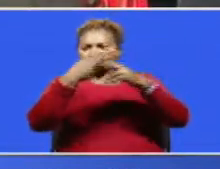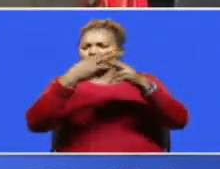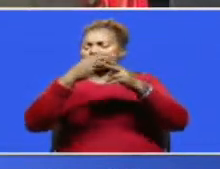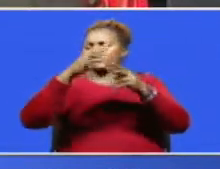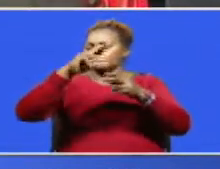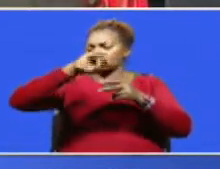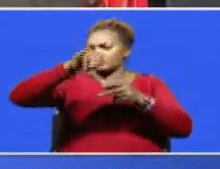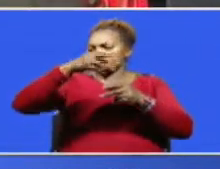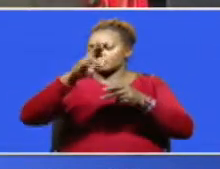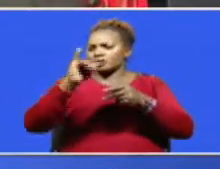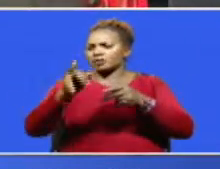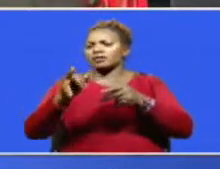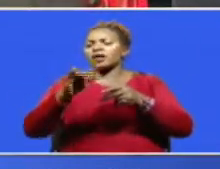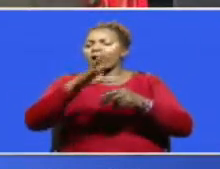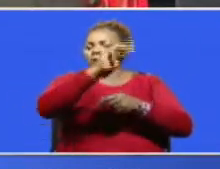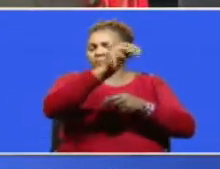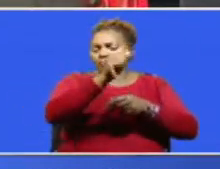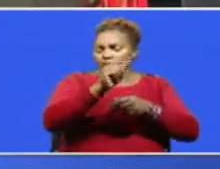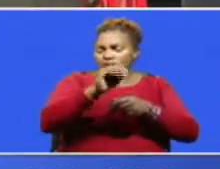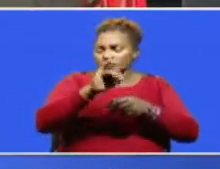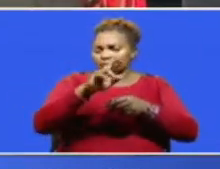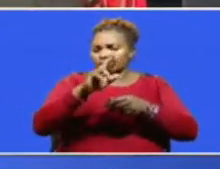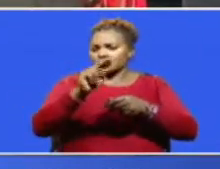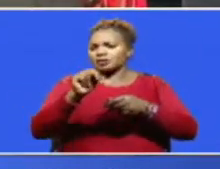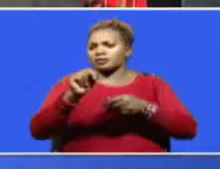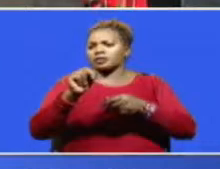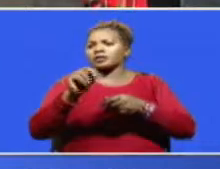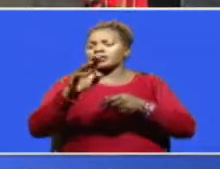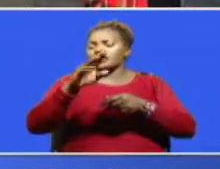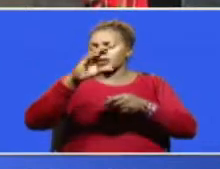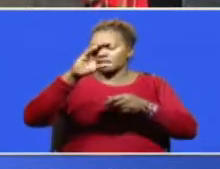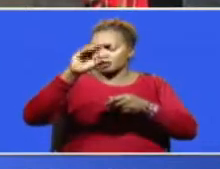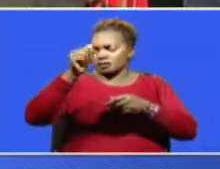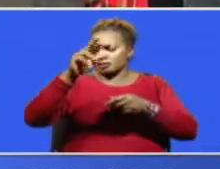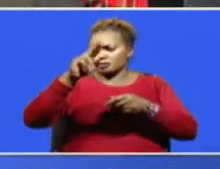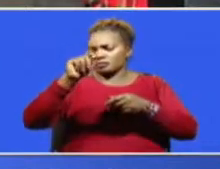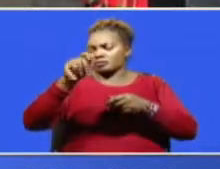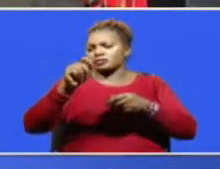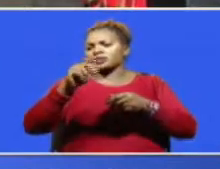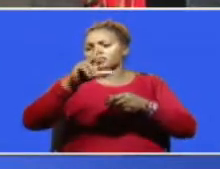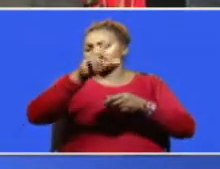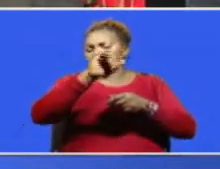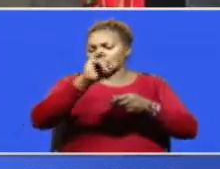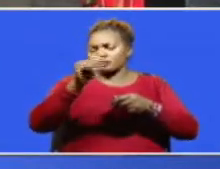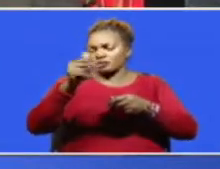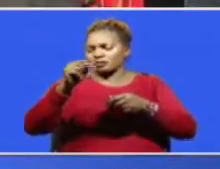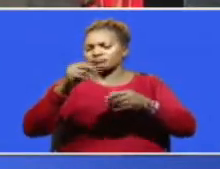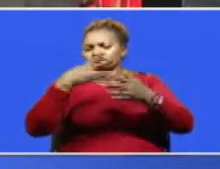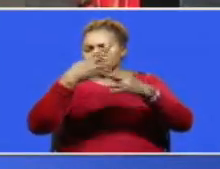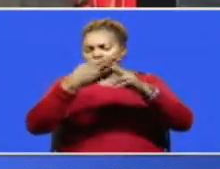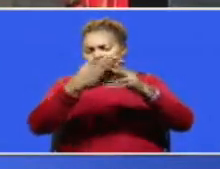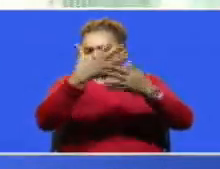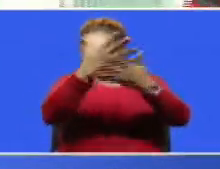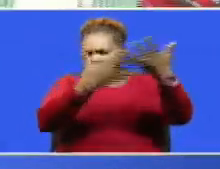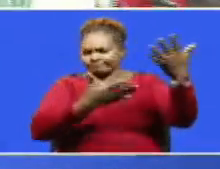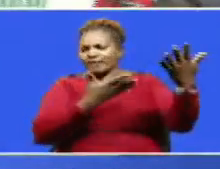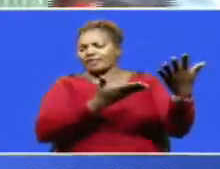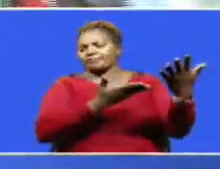Karioki, Martin Musamali Wanyama, Nicholas Sanchero Yot, Lilian Cherono Chemuna na James Moneki